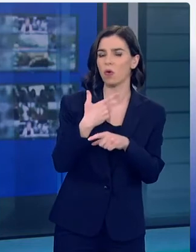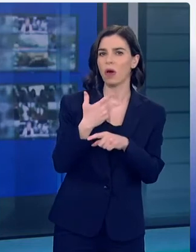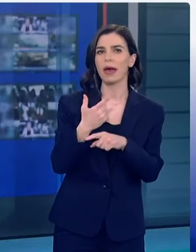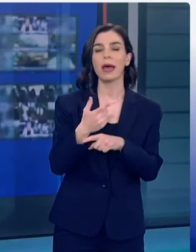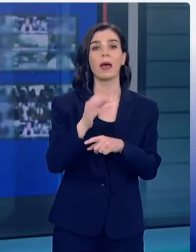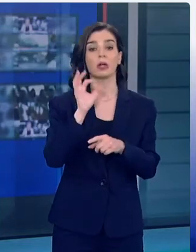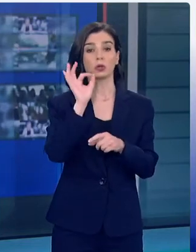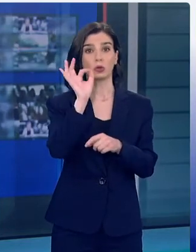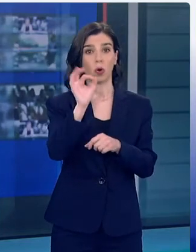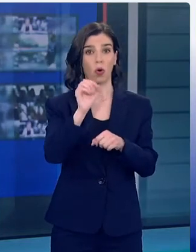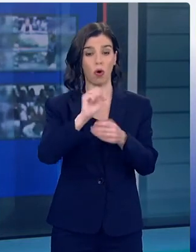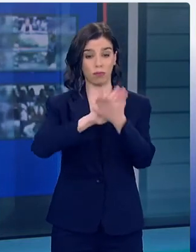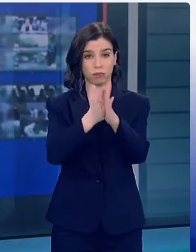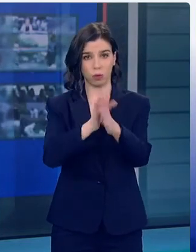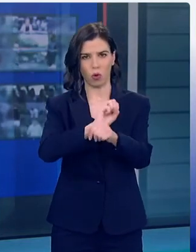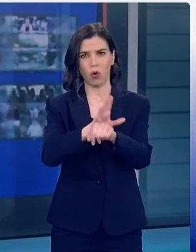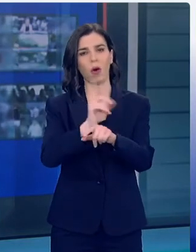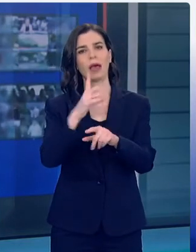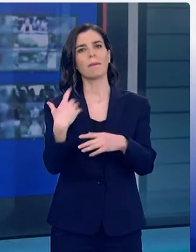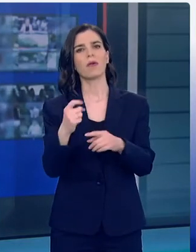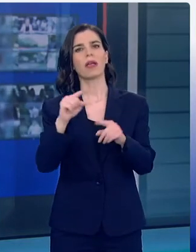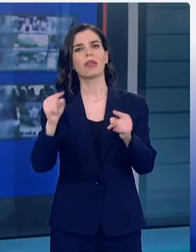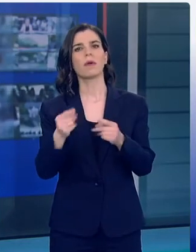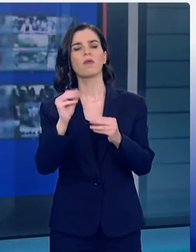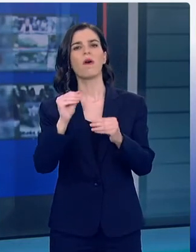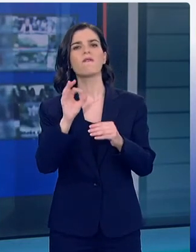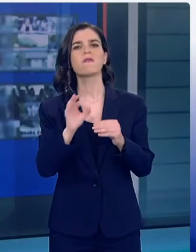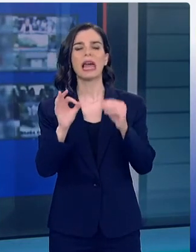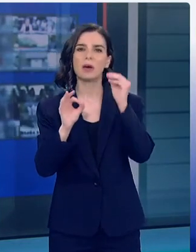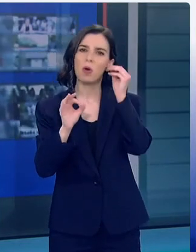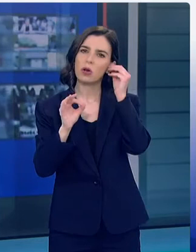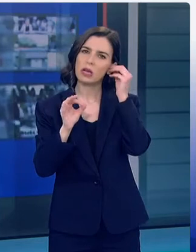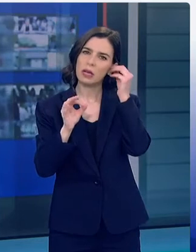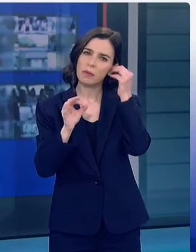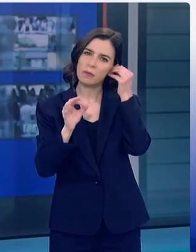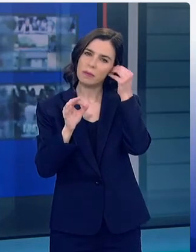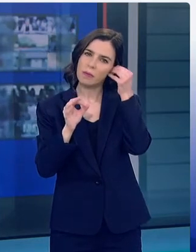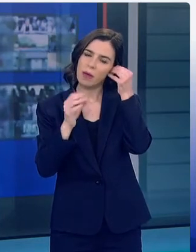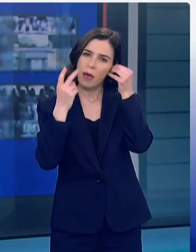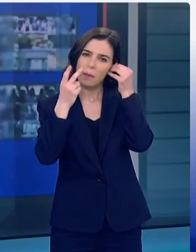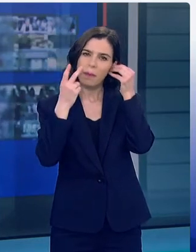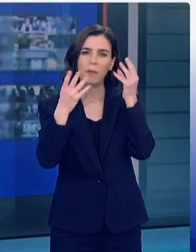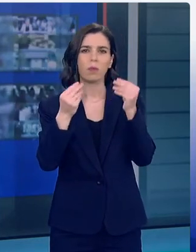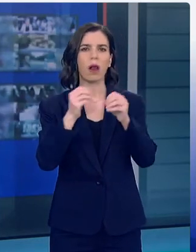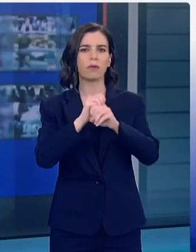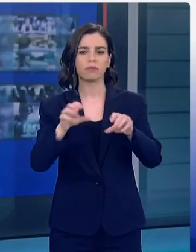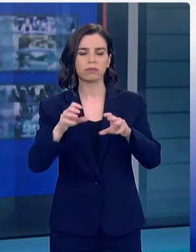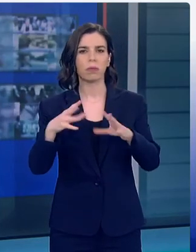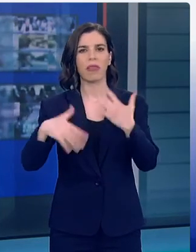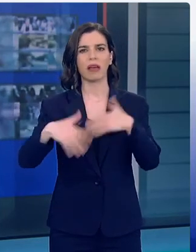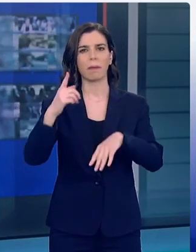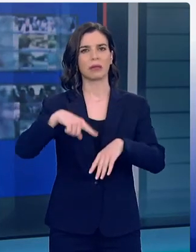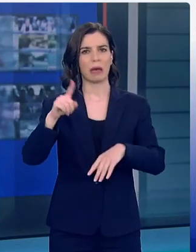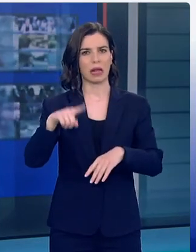καθ' αυτό τον ιό. Υπάρχουν και αγωγές που έχουν στόχο τη φλεγμονή για τον ιό. Έχετε δει πολλά δημοσιεύματα τις τελευταίες 15 μέρες.